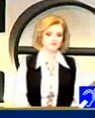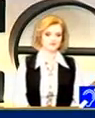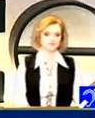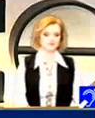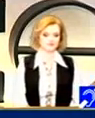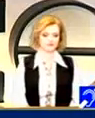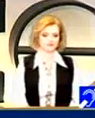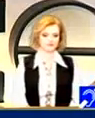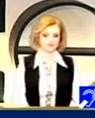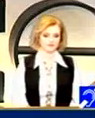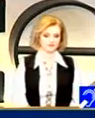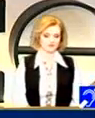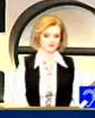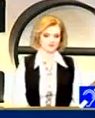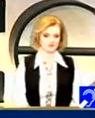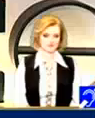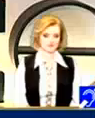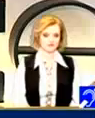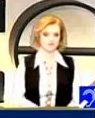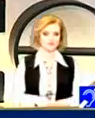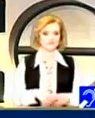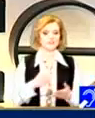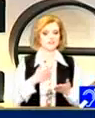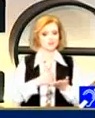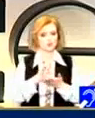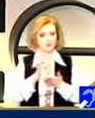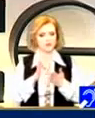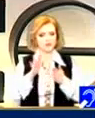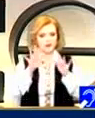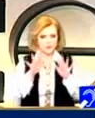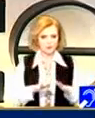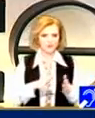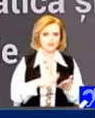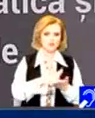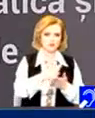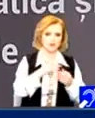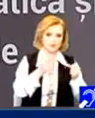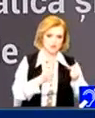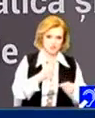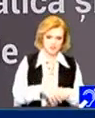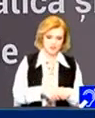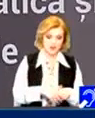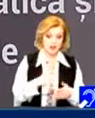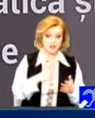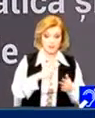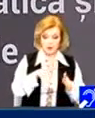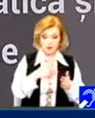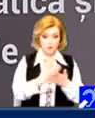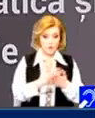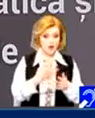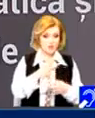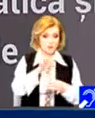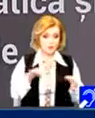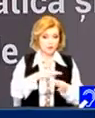în domeniul industriei mașinilor, în domeniul IT și cel pedagogic. Dacă până acum asemenea proiecte erau